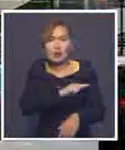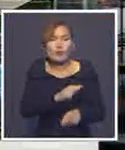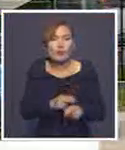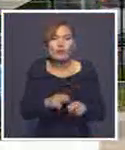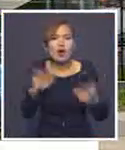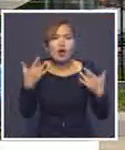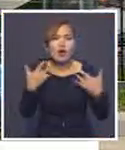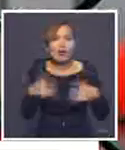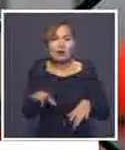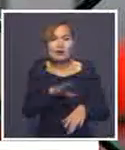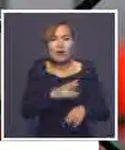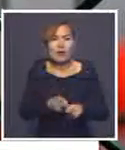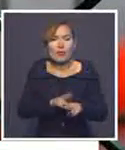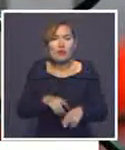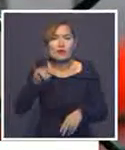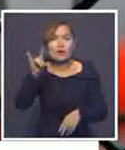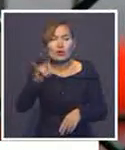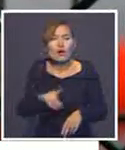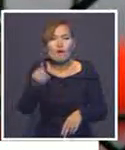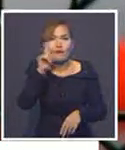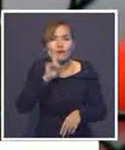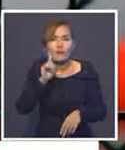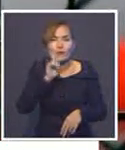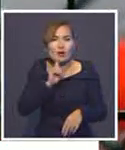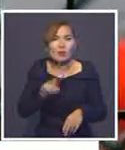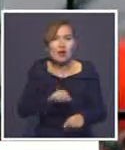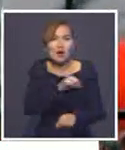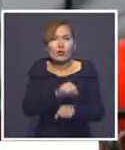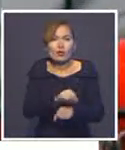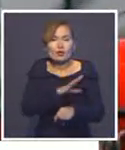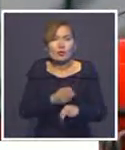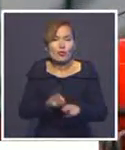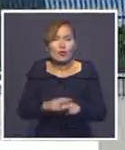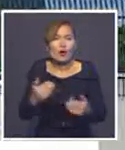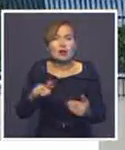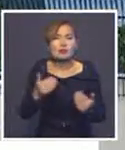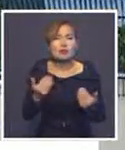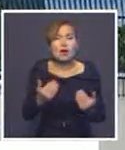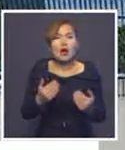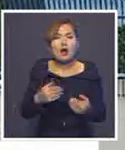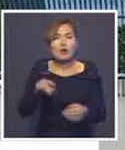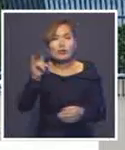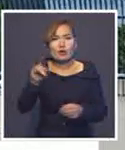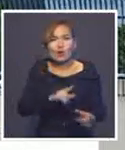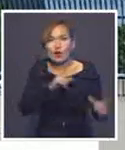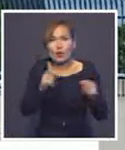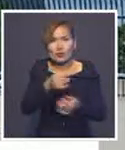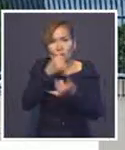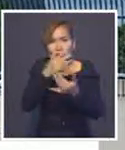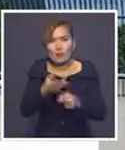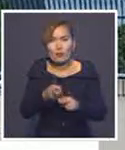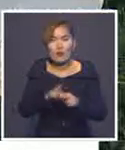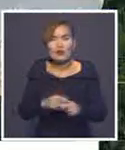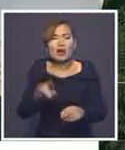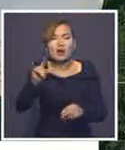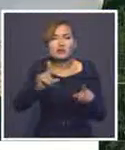проблема негізінен Берлин, Дюссельдорф, Гамбург, Кёльн бағыттарына арналған сапарларға кері әсер етті. Air Berlin тамызда банкрот болған жариялады.